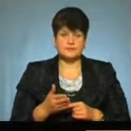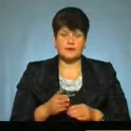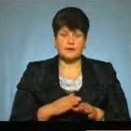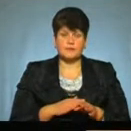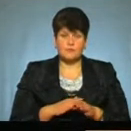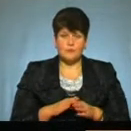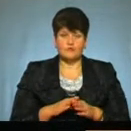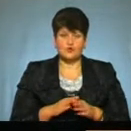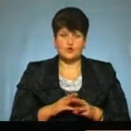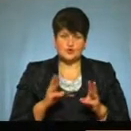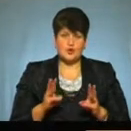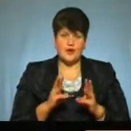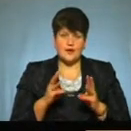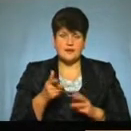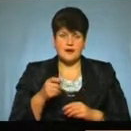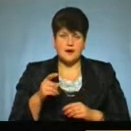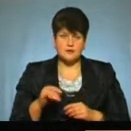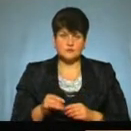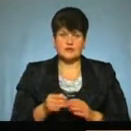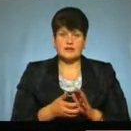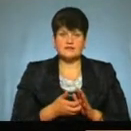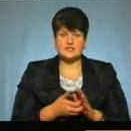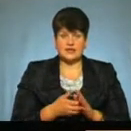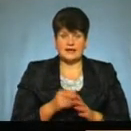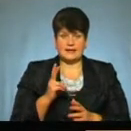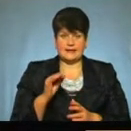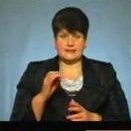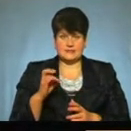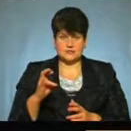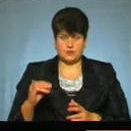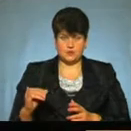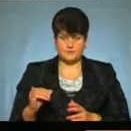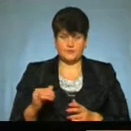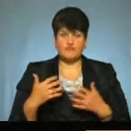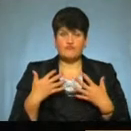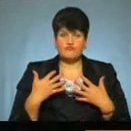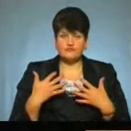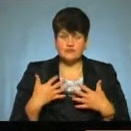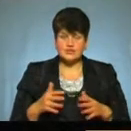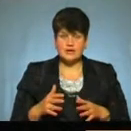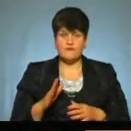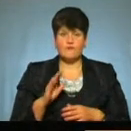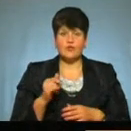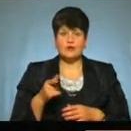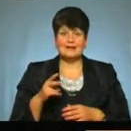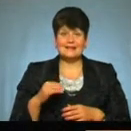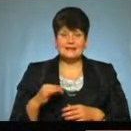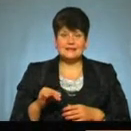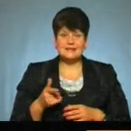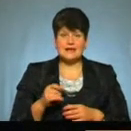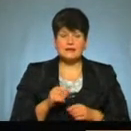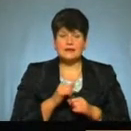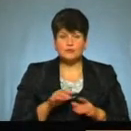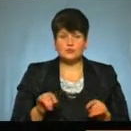повного згоряння газу метану не вистачає кисню. Тобто вже вуглекислий газ не може утворитися,